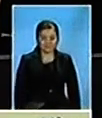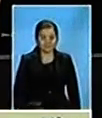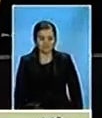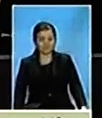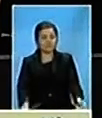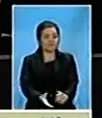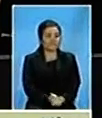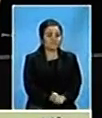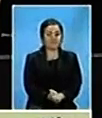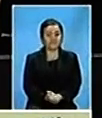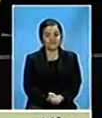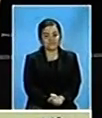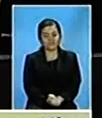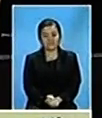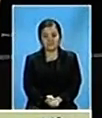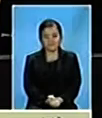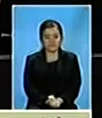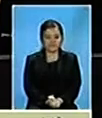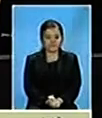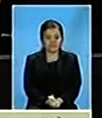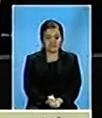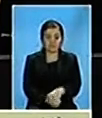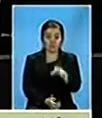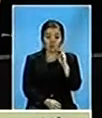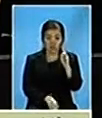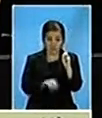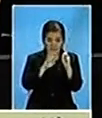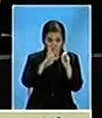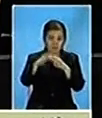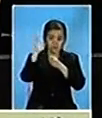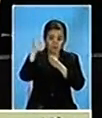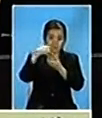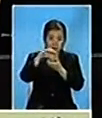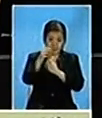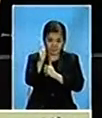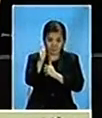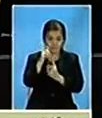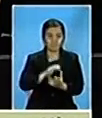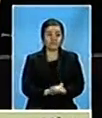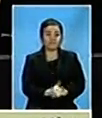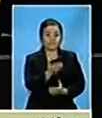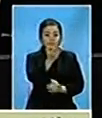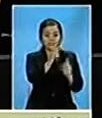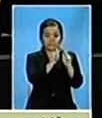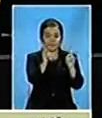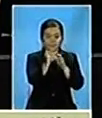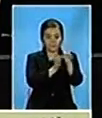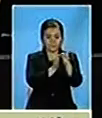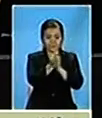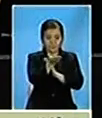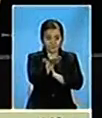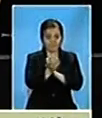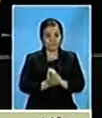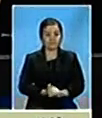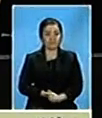ผมให้ท่านนะครับพอถึงท่านถึงมาตรา4ปั๊บท่านมาอธิบายนะครับครับเชิญกรรมาธิการนะได้ชี้แจงครับ